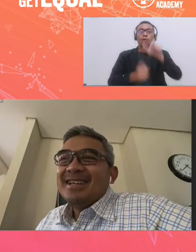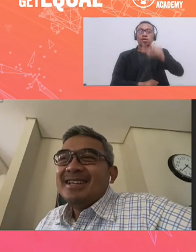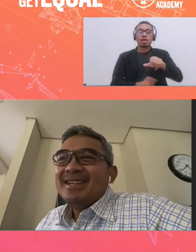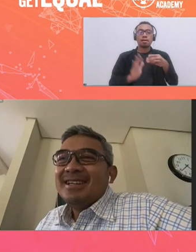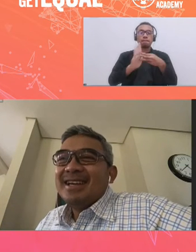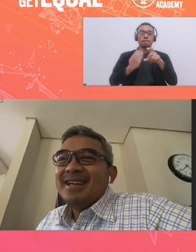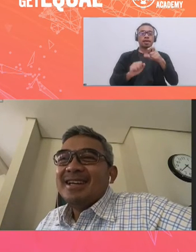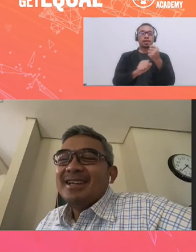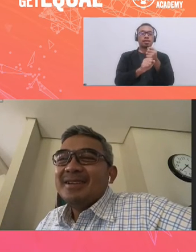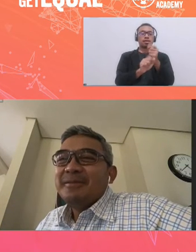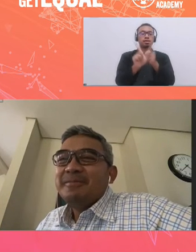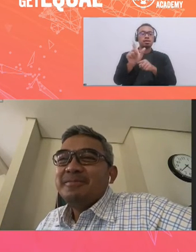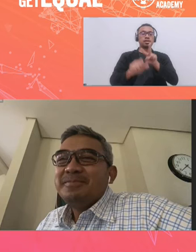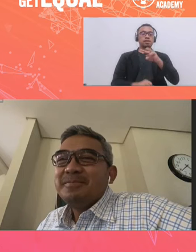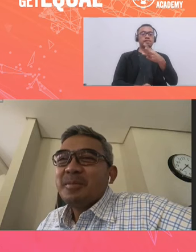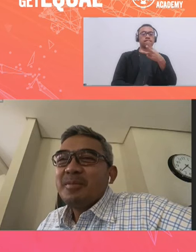MacGyver.